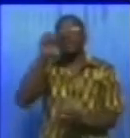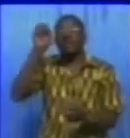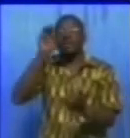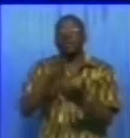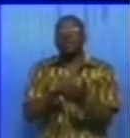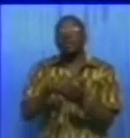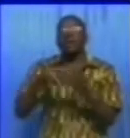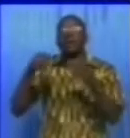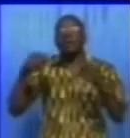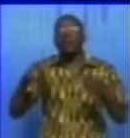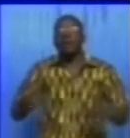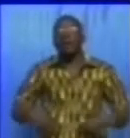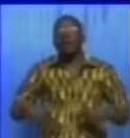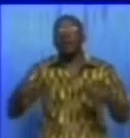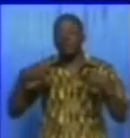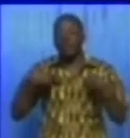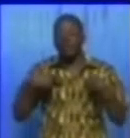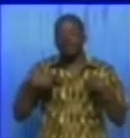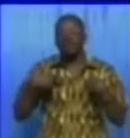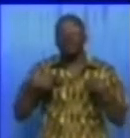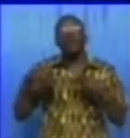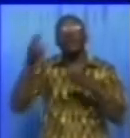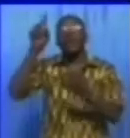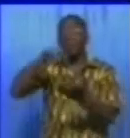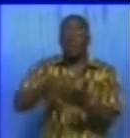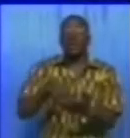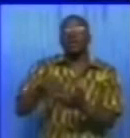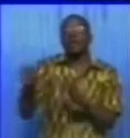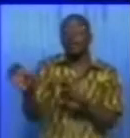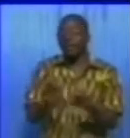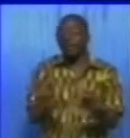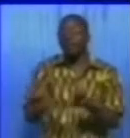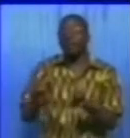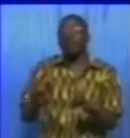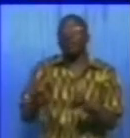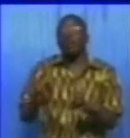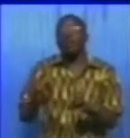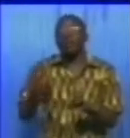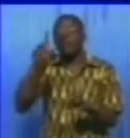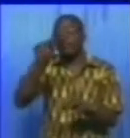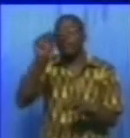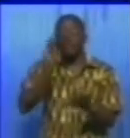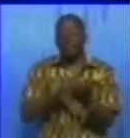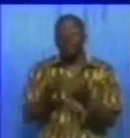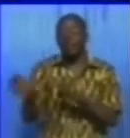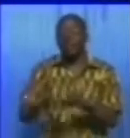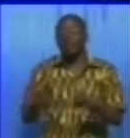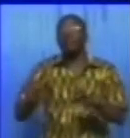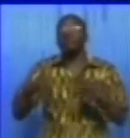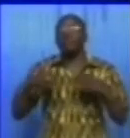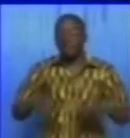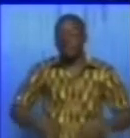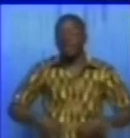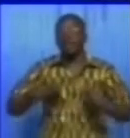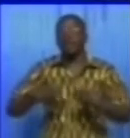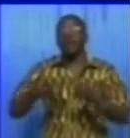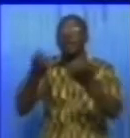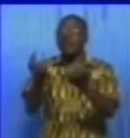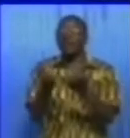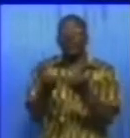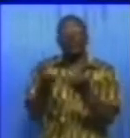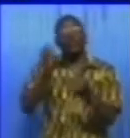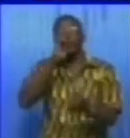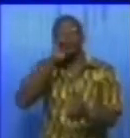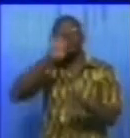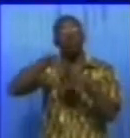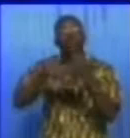000, il y a 20 000 qui font de l'élevage à domicile. Donc ces gens-là ont besoin de l'eau à tout moment,